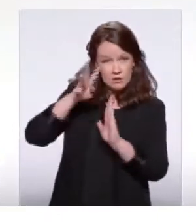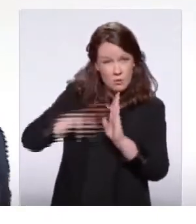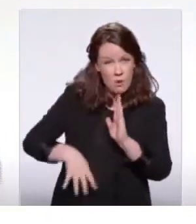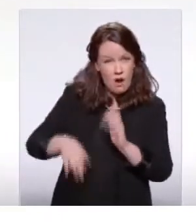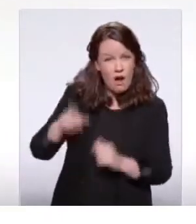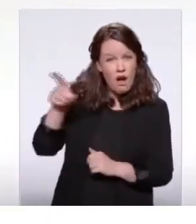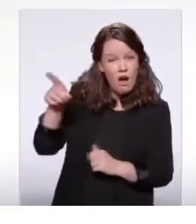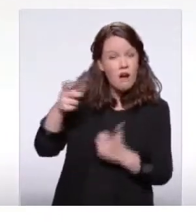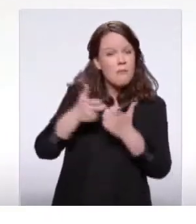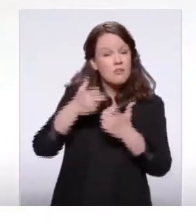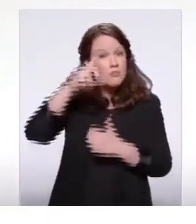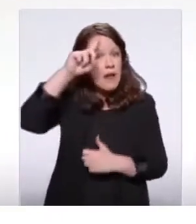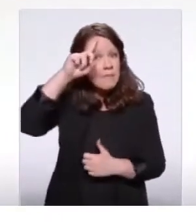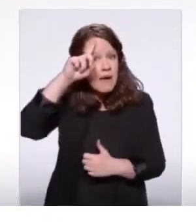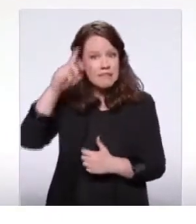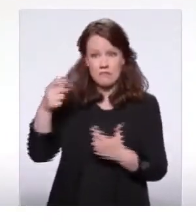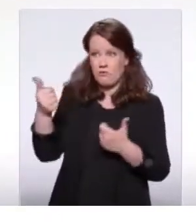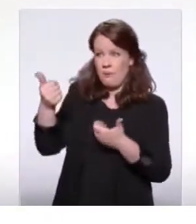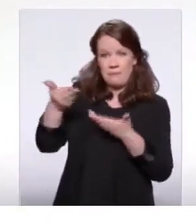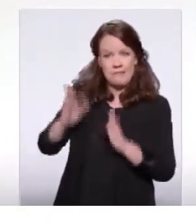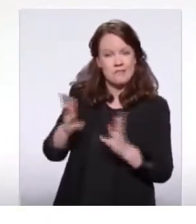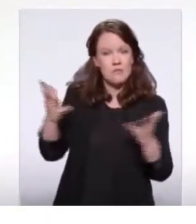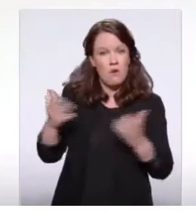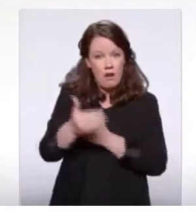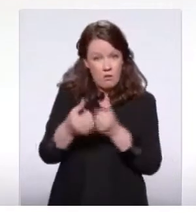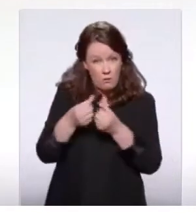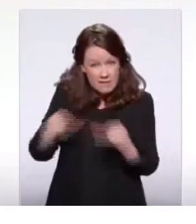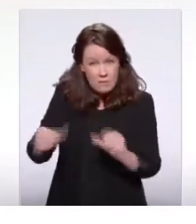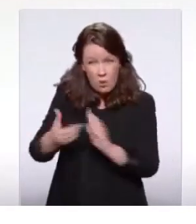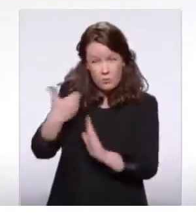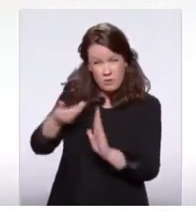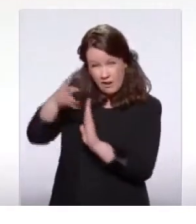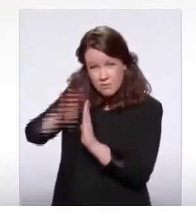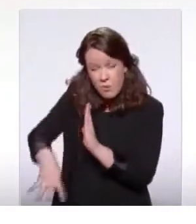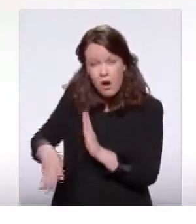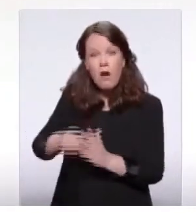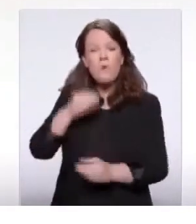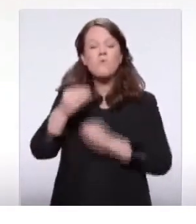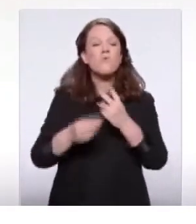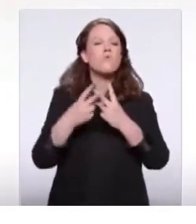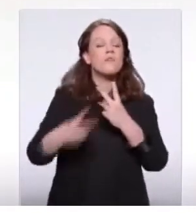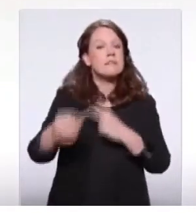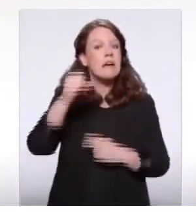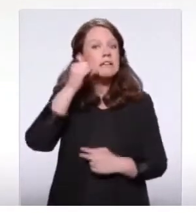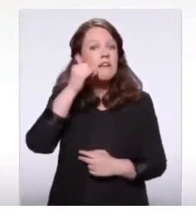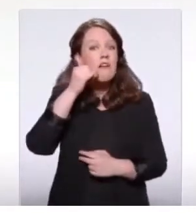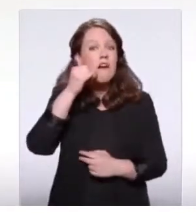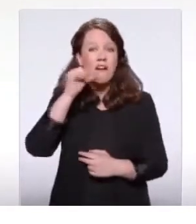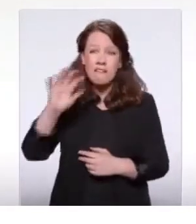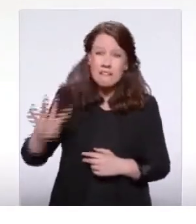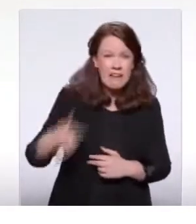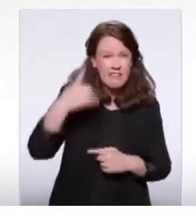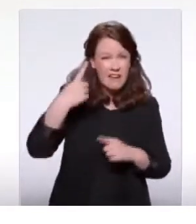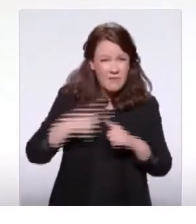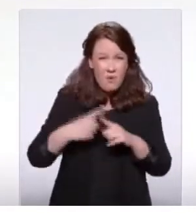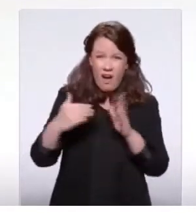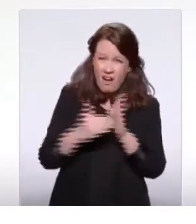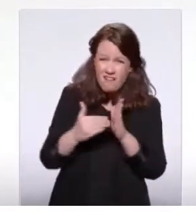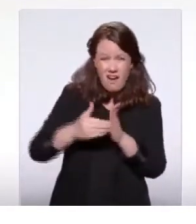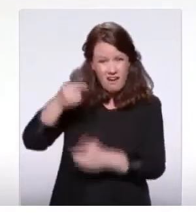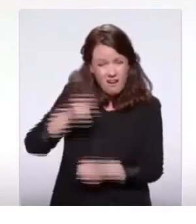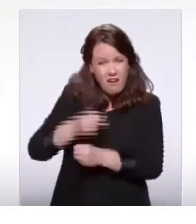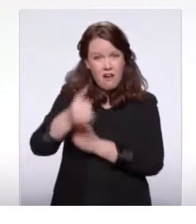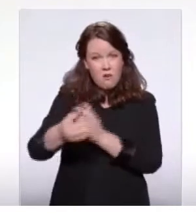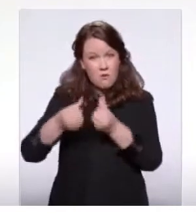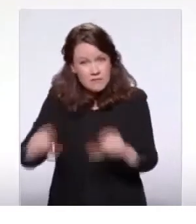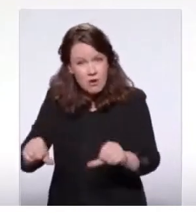nos voisins allemands par exemple, là où nos amis italiens en sont à leur 4e confinement, nous avons aussi, par ces choix collectifs